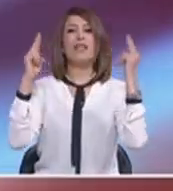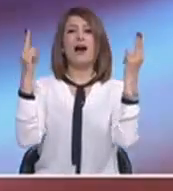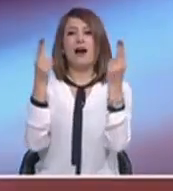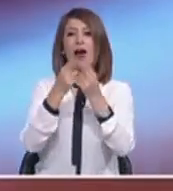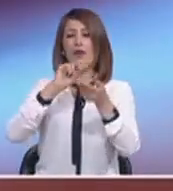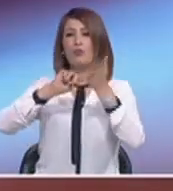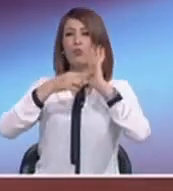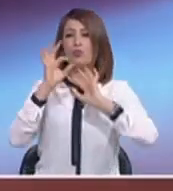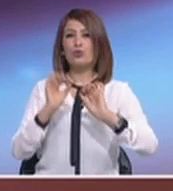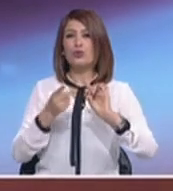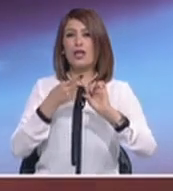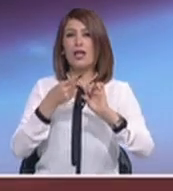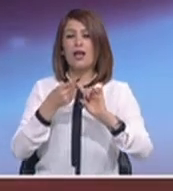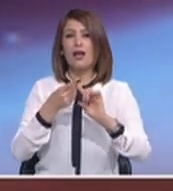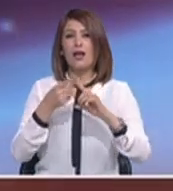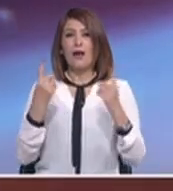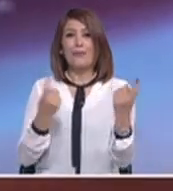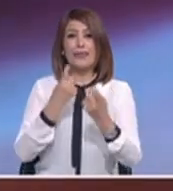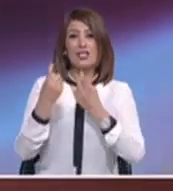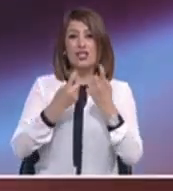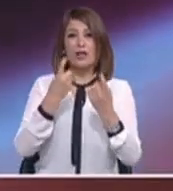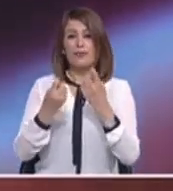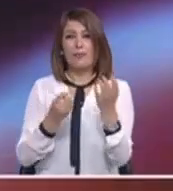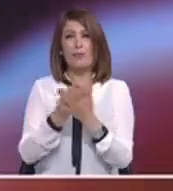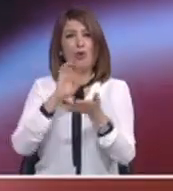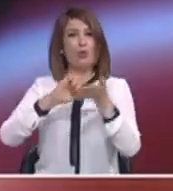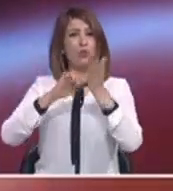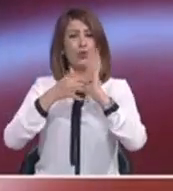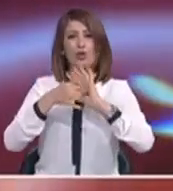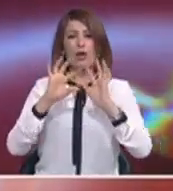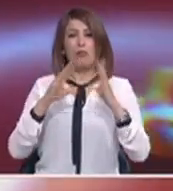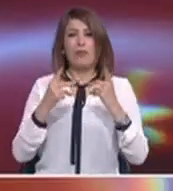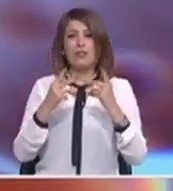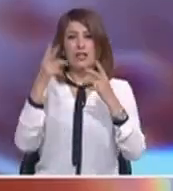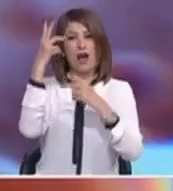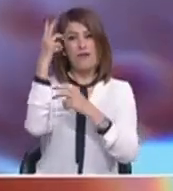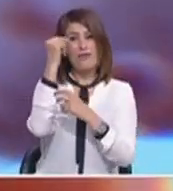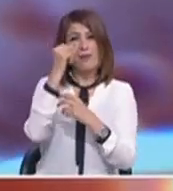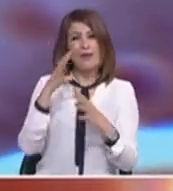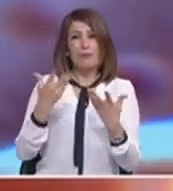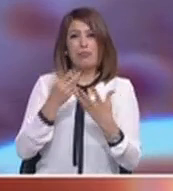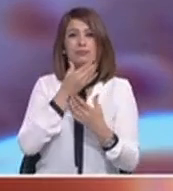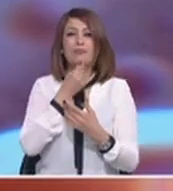التجربه اللي قاعدين تتقاسم وفيها فيه فيه فيه مثلا في حاله